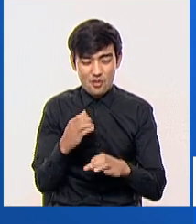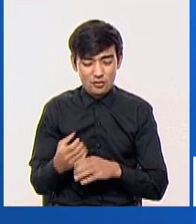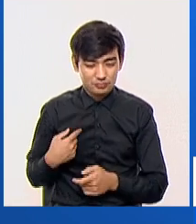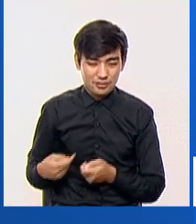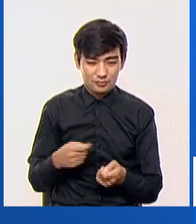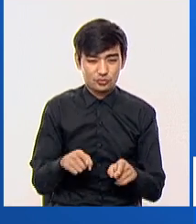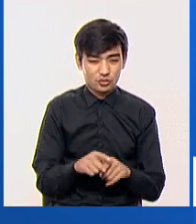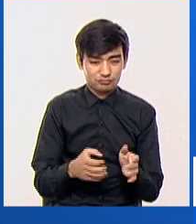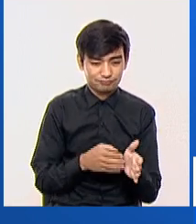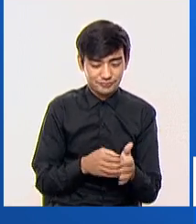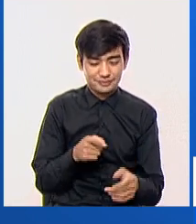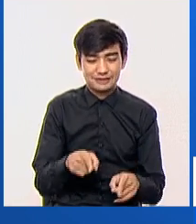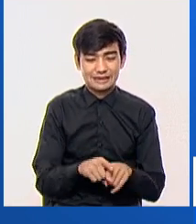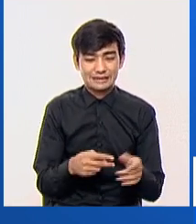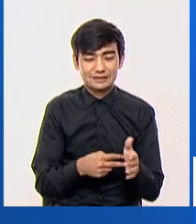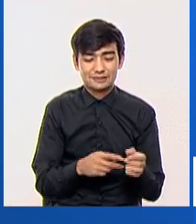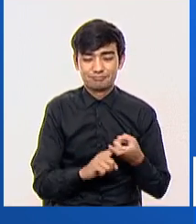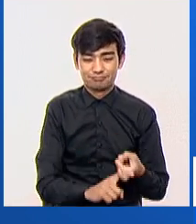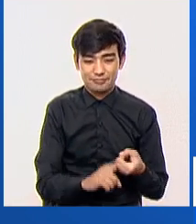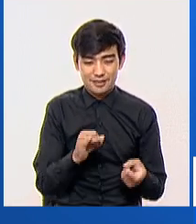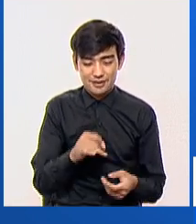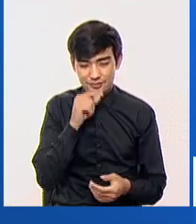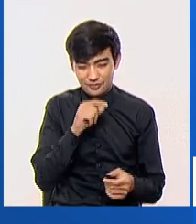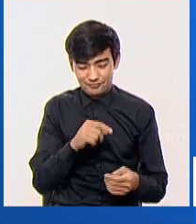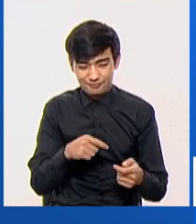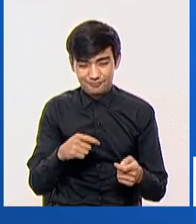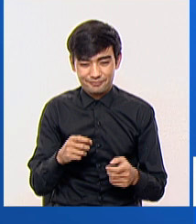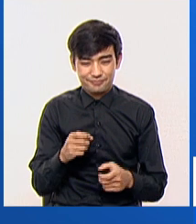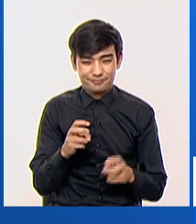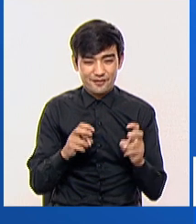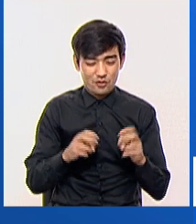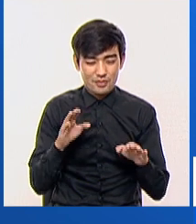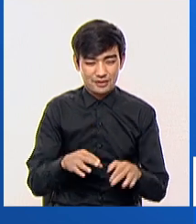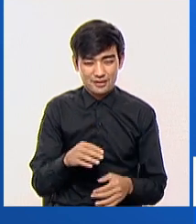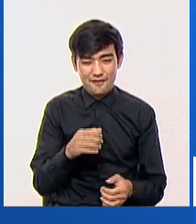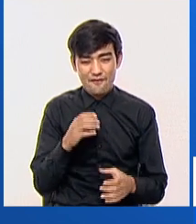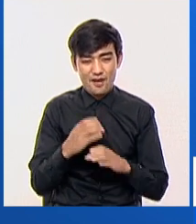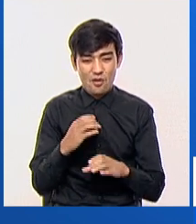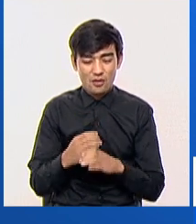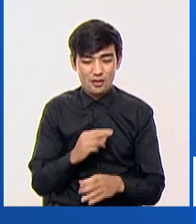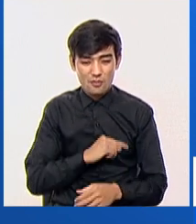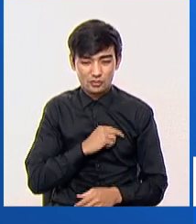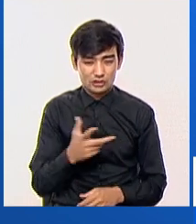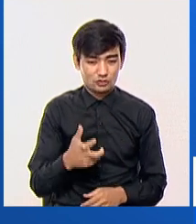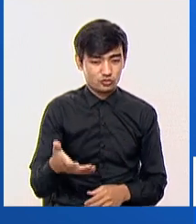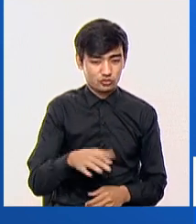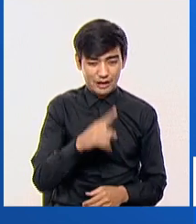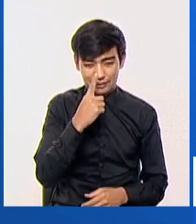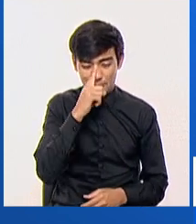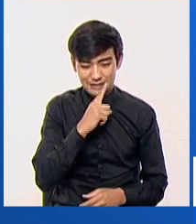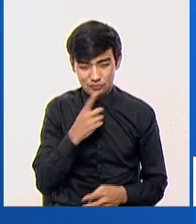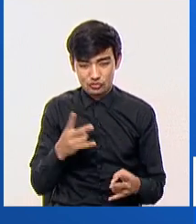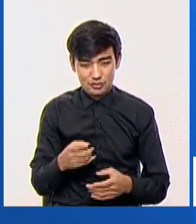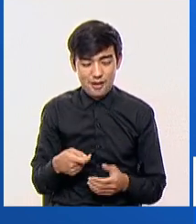да бағаға әсер етіп отыр. Жалпы құс өсірушілерге айына 300-ге жуық вагон үздіксіз жұмыс істеу үшін қажет. Алайда вагондардың басым бөлігі